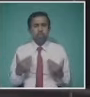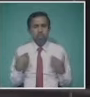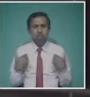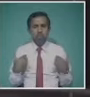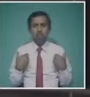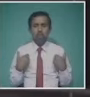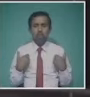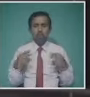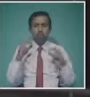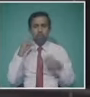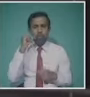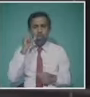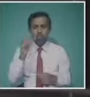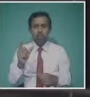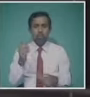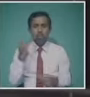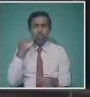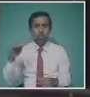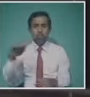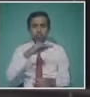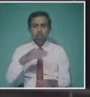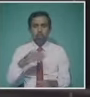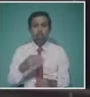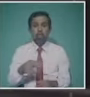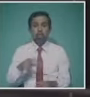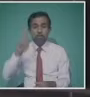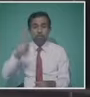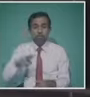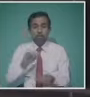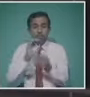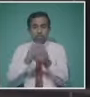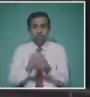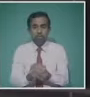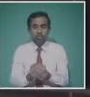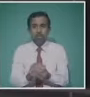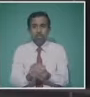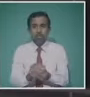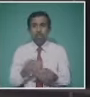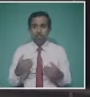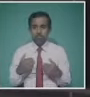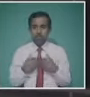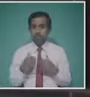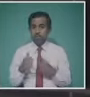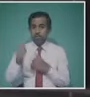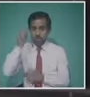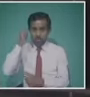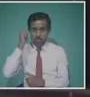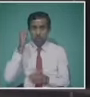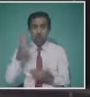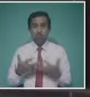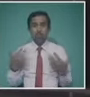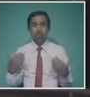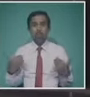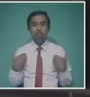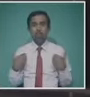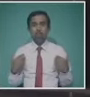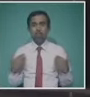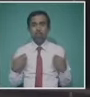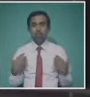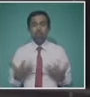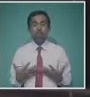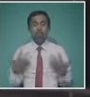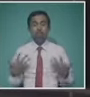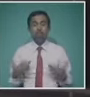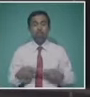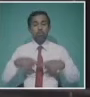विनवा जनता वुन जनवर रेकगाट मम यदा हुगाक महंसी विला हुगाक